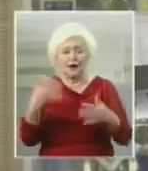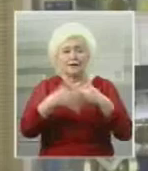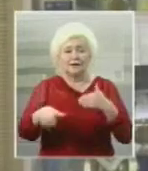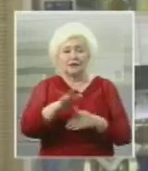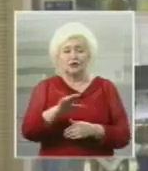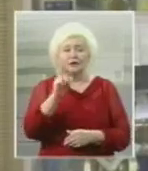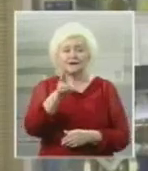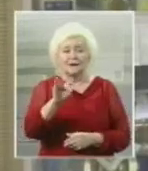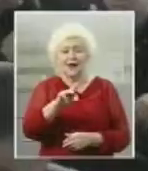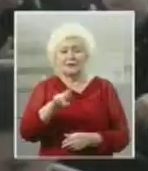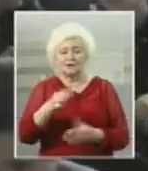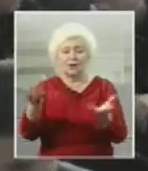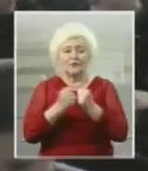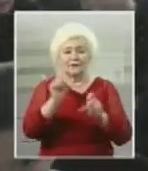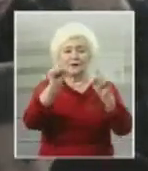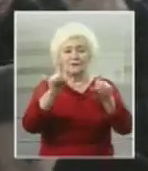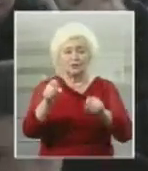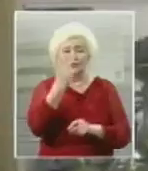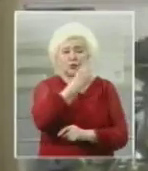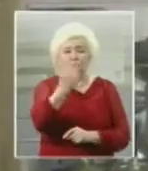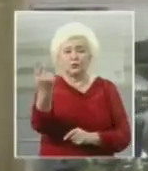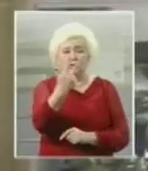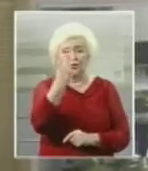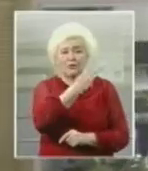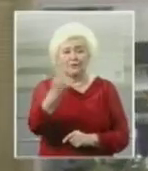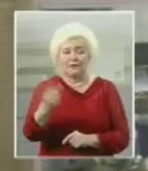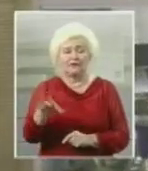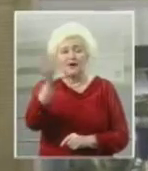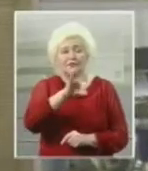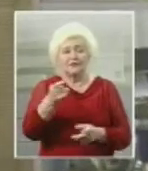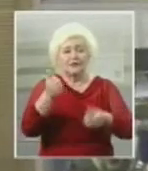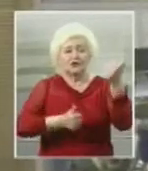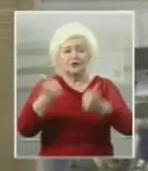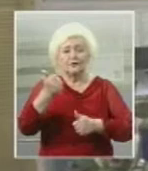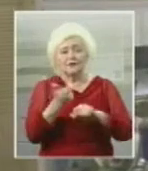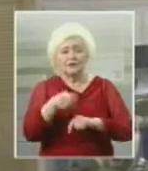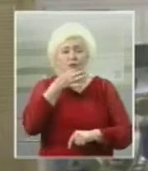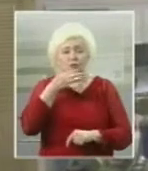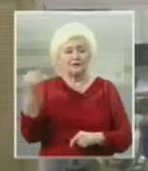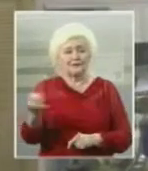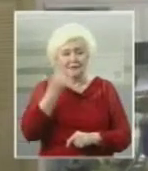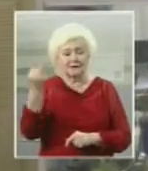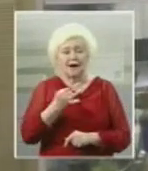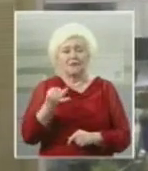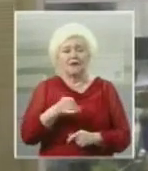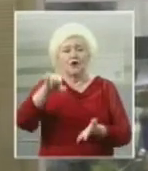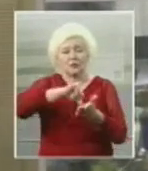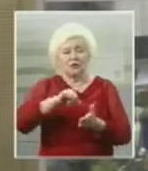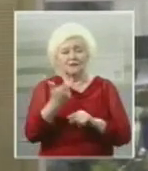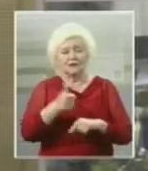Ксенія Яремчук виграла золото у трьох видах. Всі суперники дуже цікаві, всі дуже талановиті, всі дуже добре